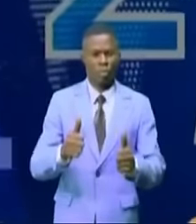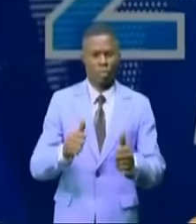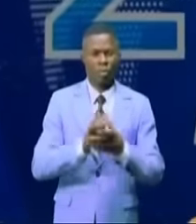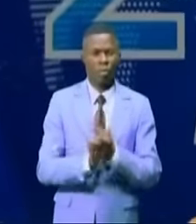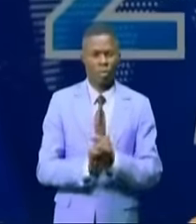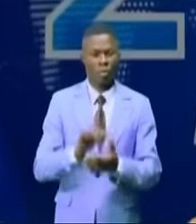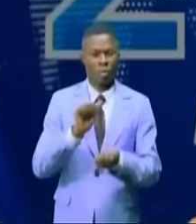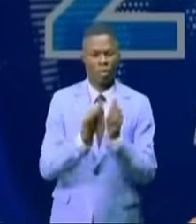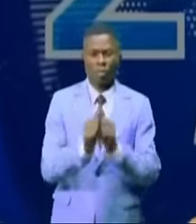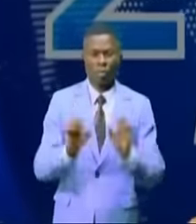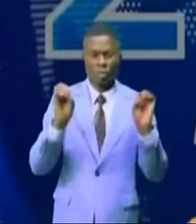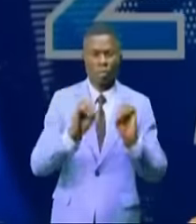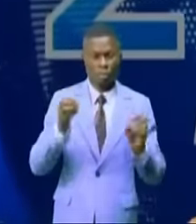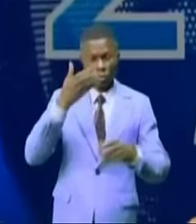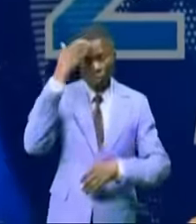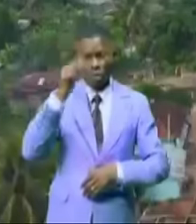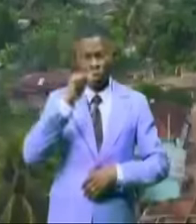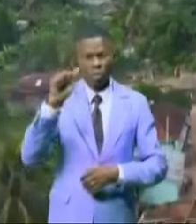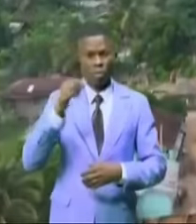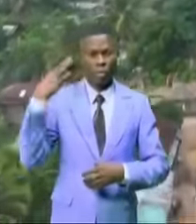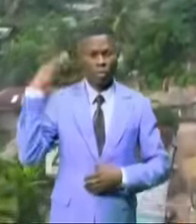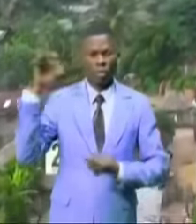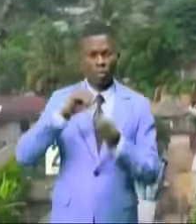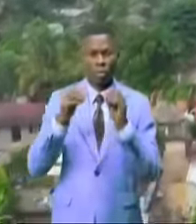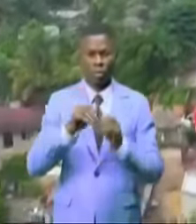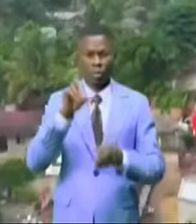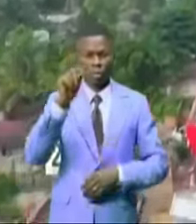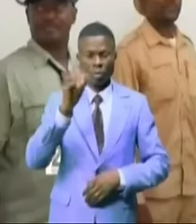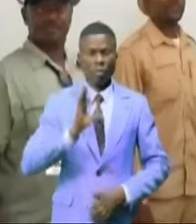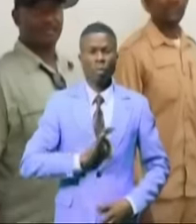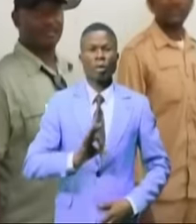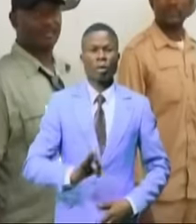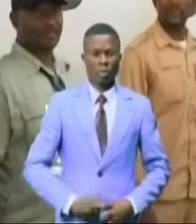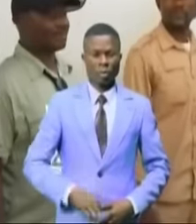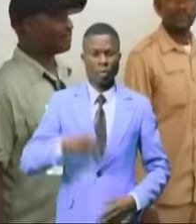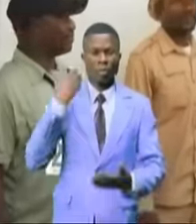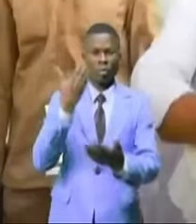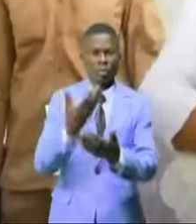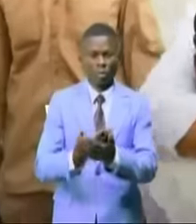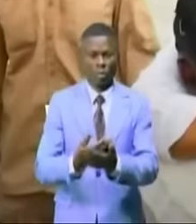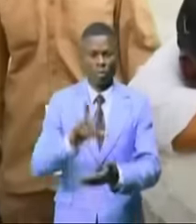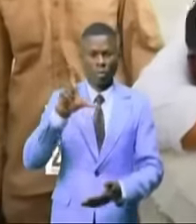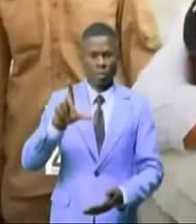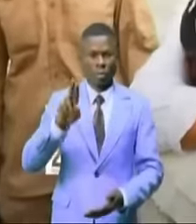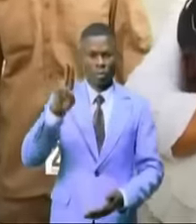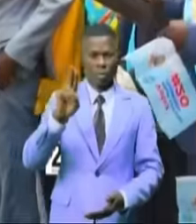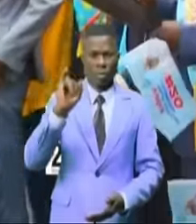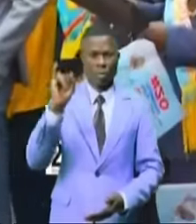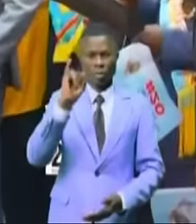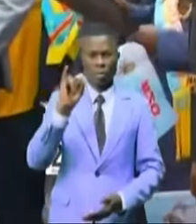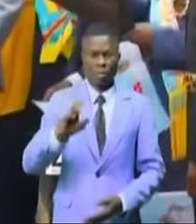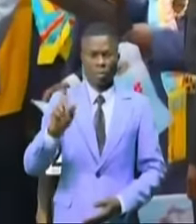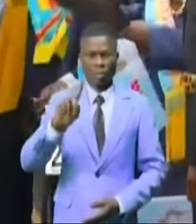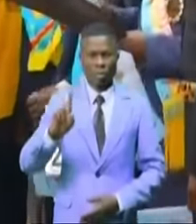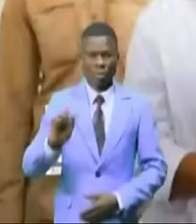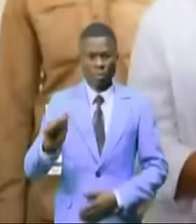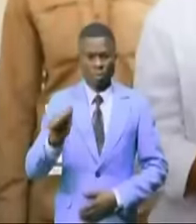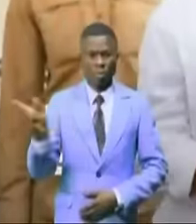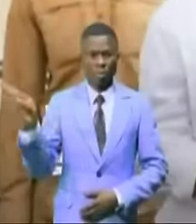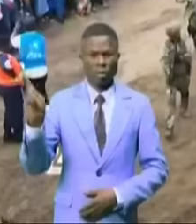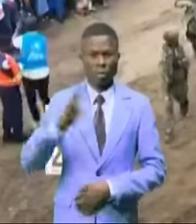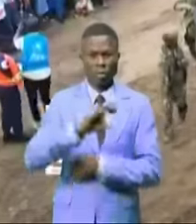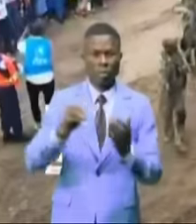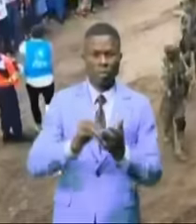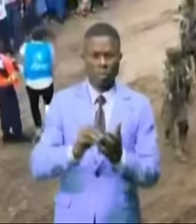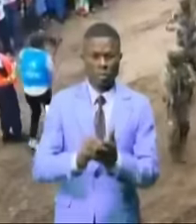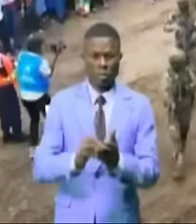sans désemparer pour le candidat numéro 20. Félix-Antoine Tshisekedi Tshilombo est arrivé à Luisa dans le Kasaï central pour